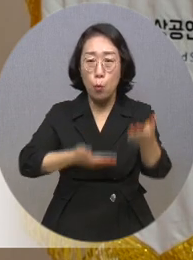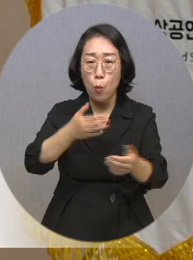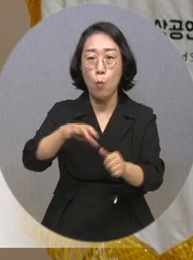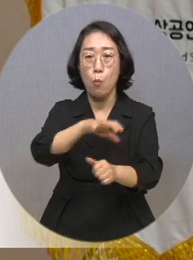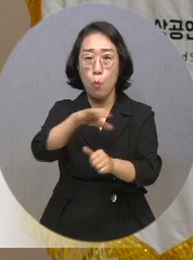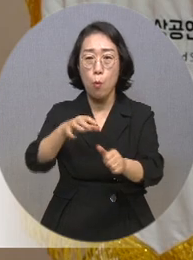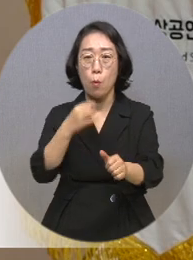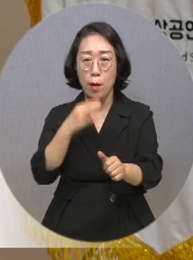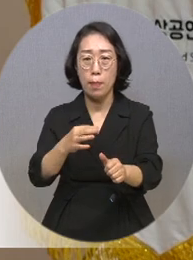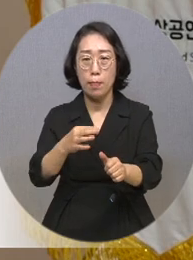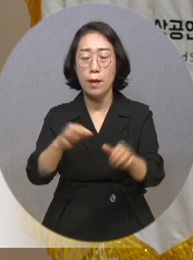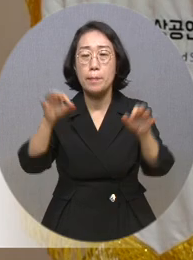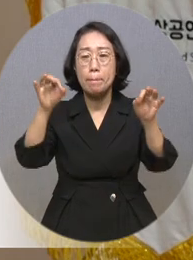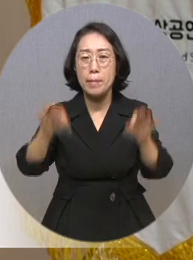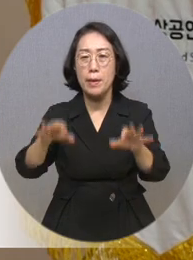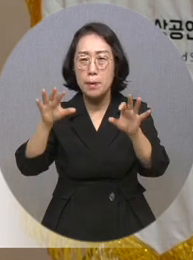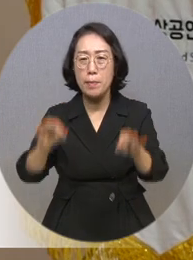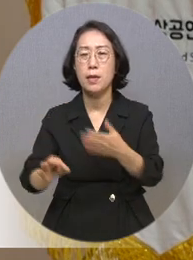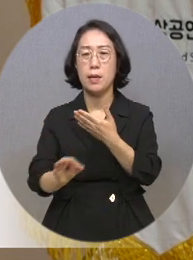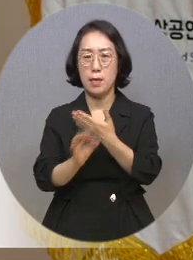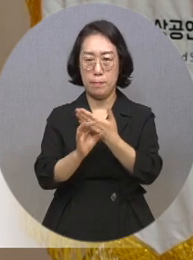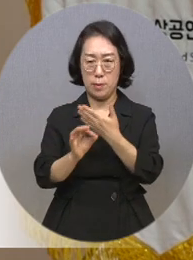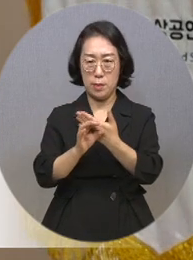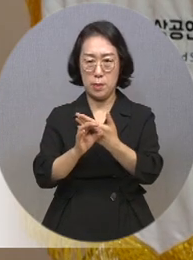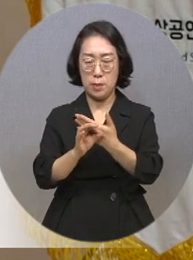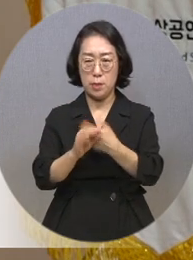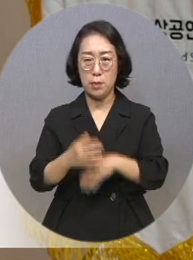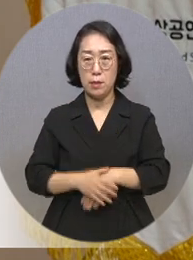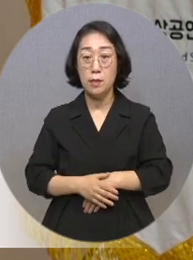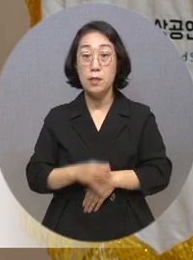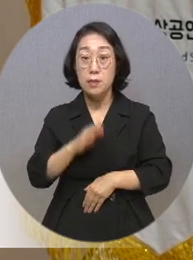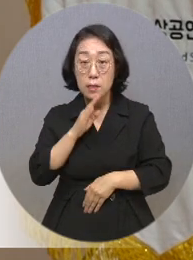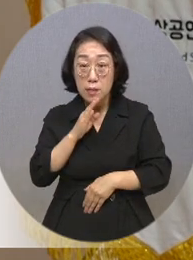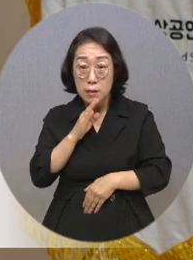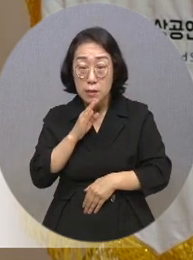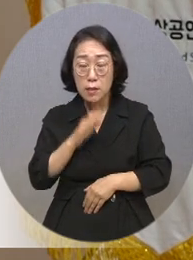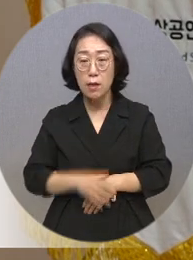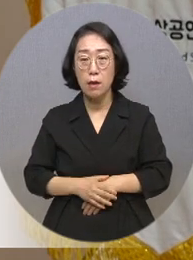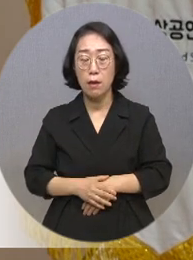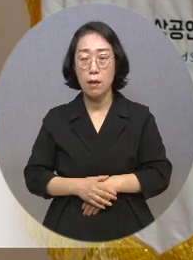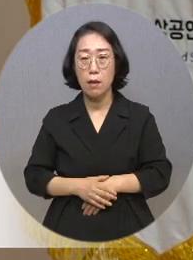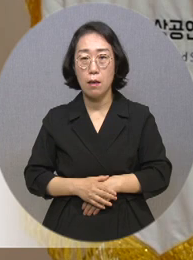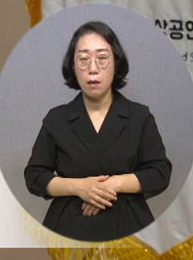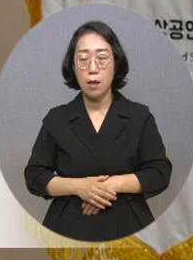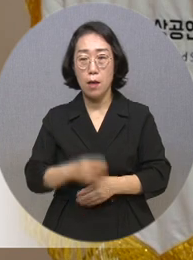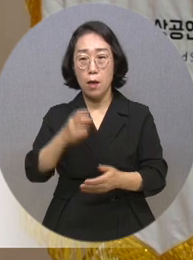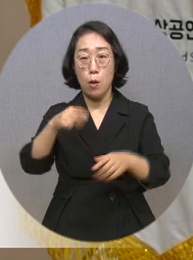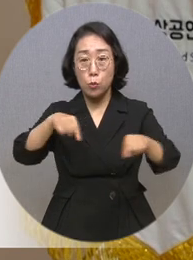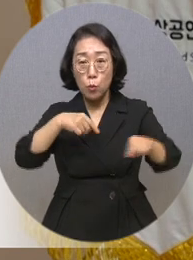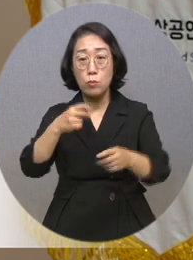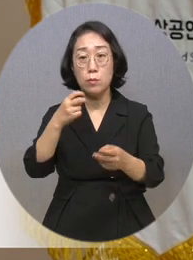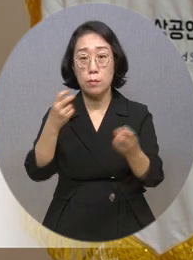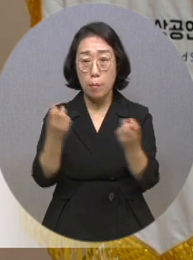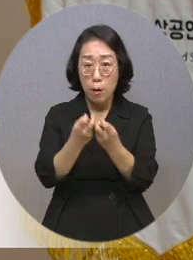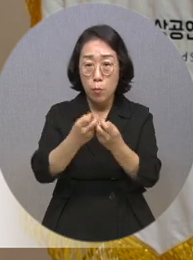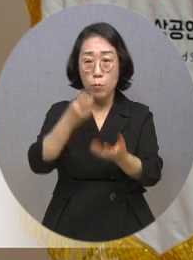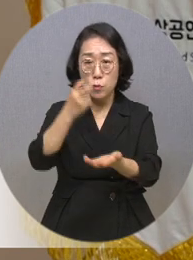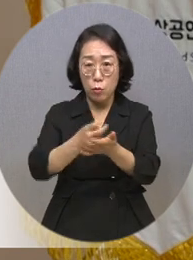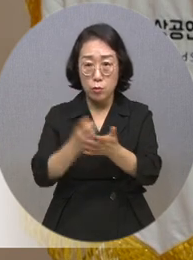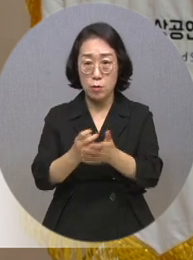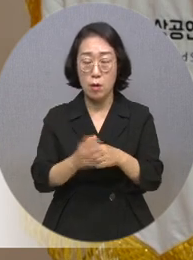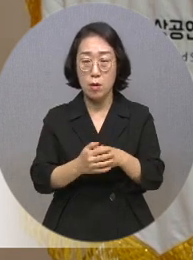한다는 단편적인 생각으로 인하여 만들어진 구조적인 면과 정책적인 면이 중장기적인